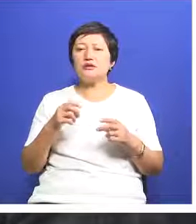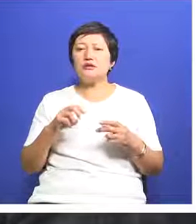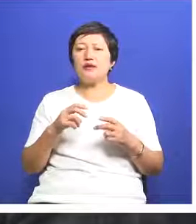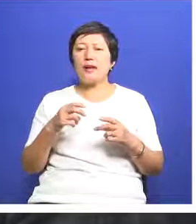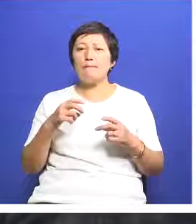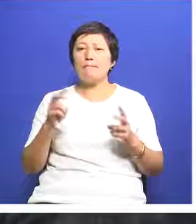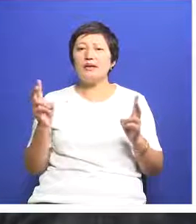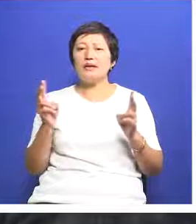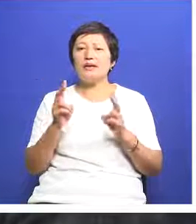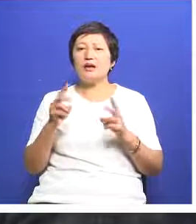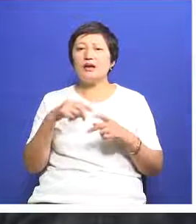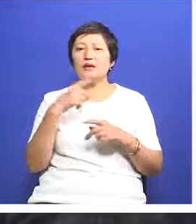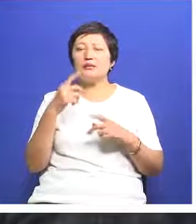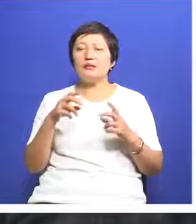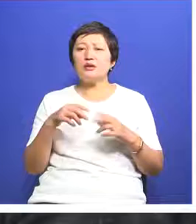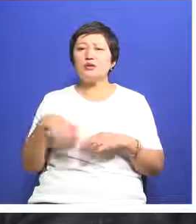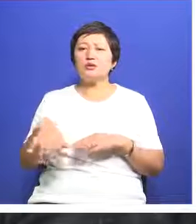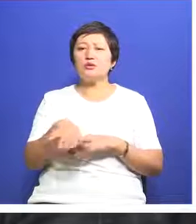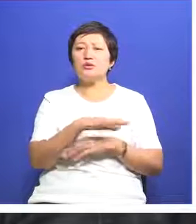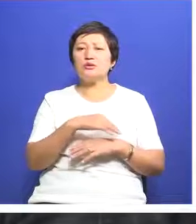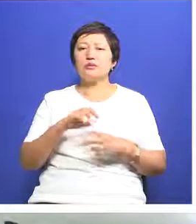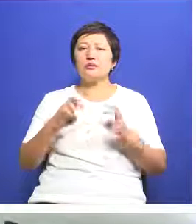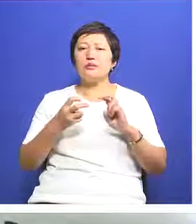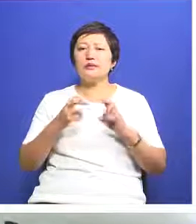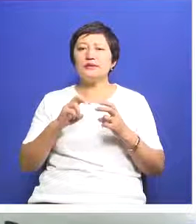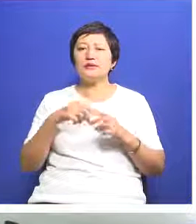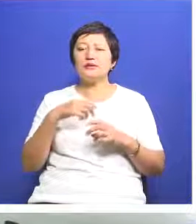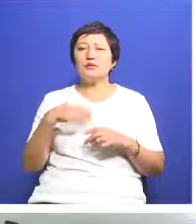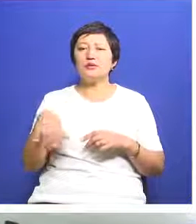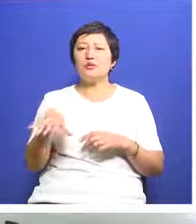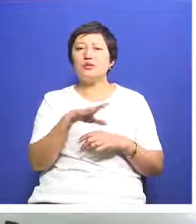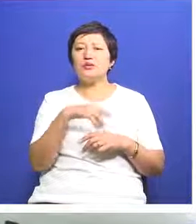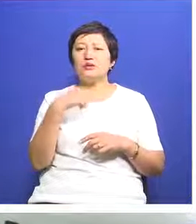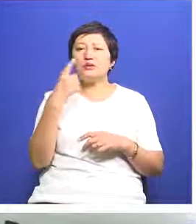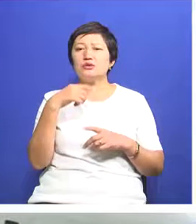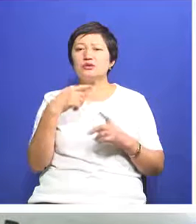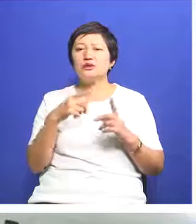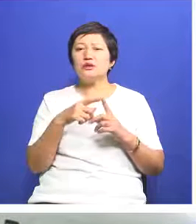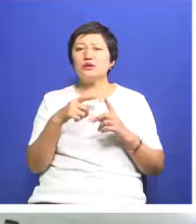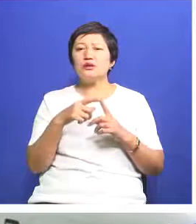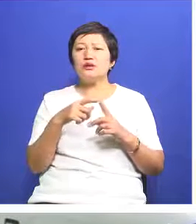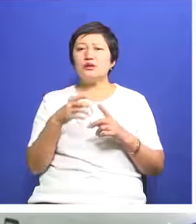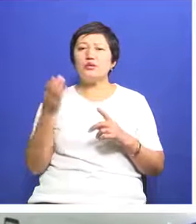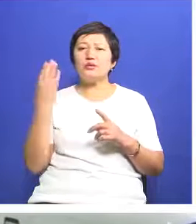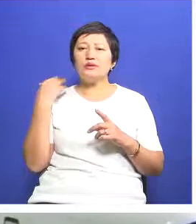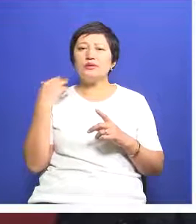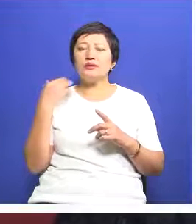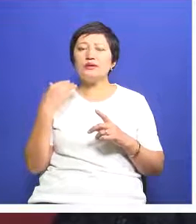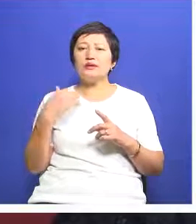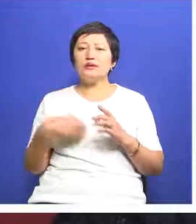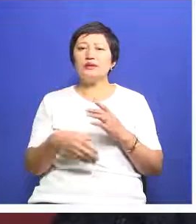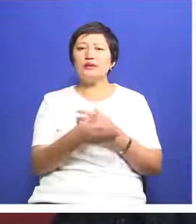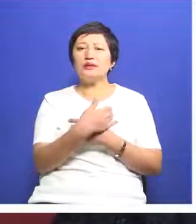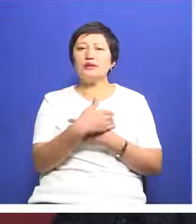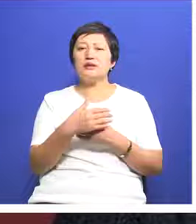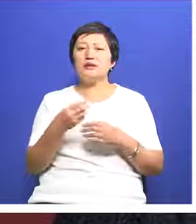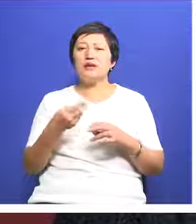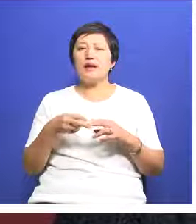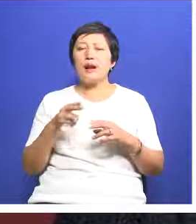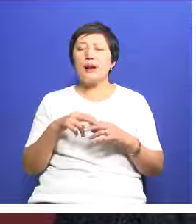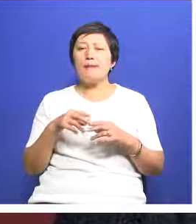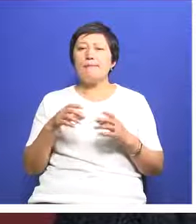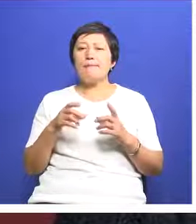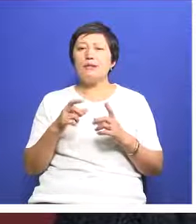форматындағы пікір алмасуға ұласты. Тұрғындар ауылдағы мәселелерді баяндап, өздерінің ұсыныстарын жеткізді. Өткенде келгенде